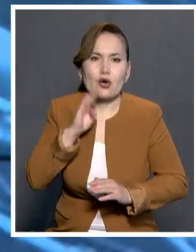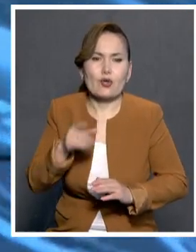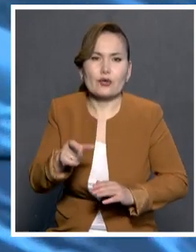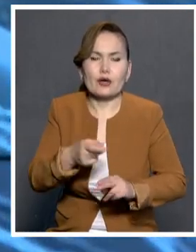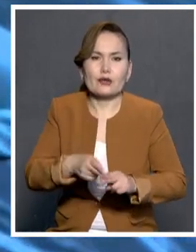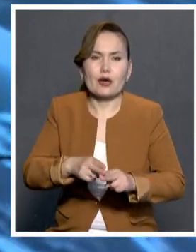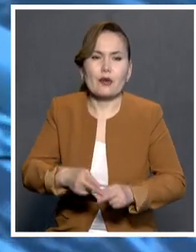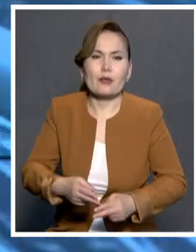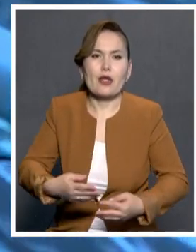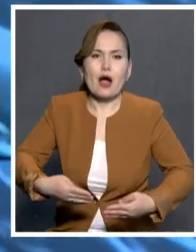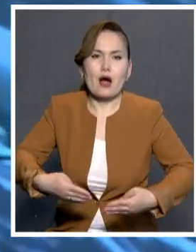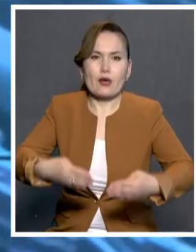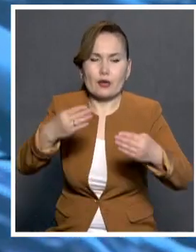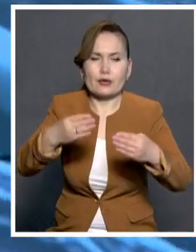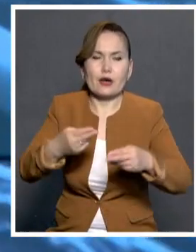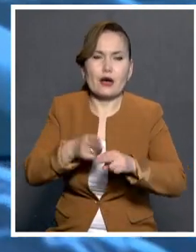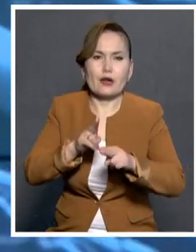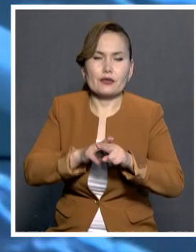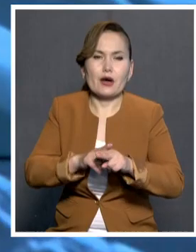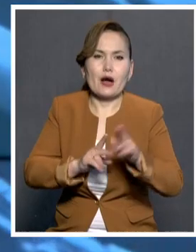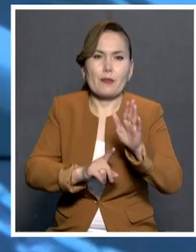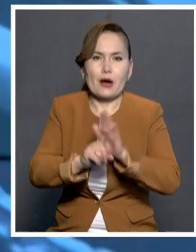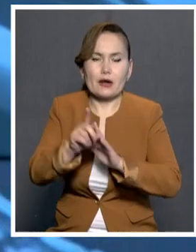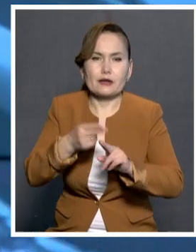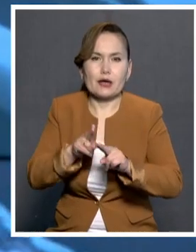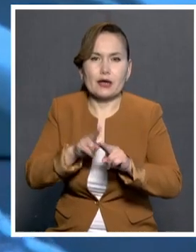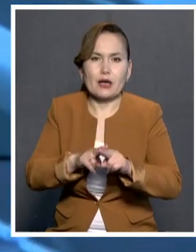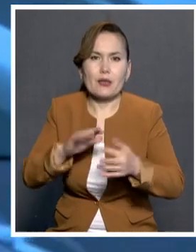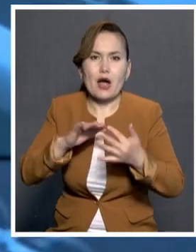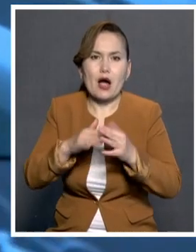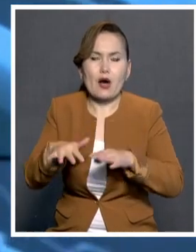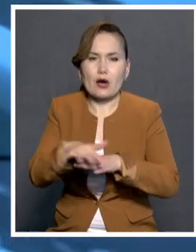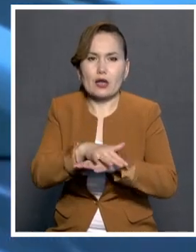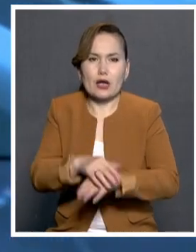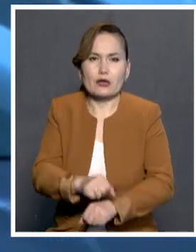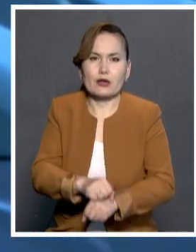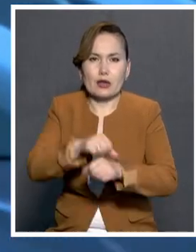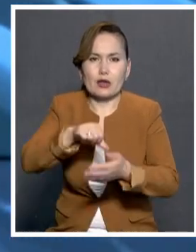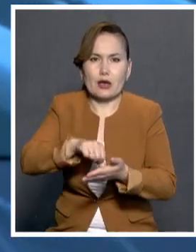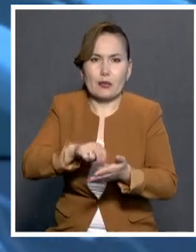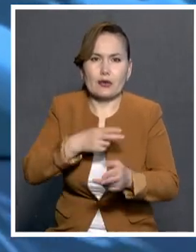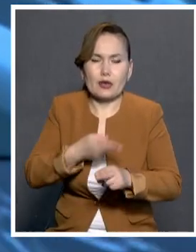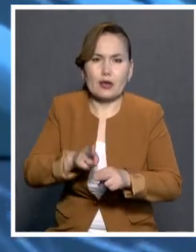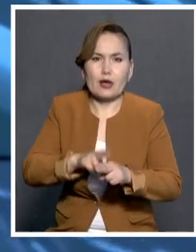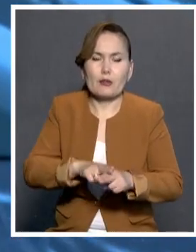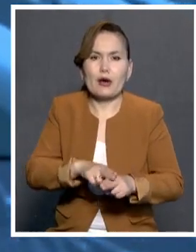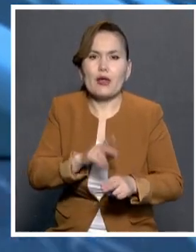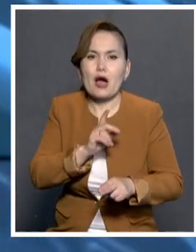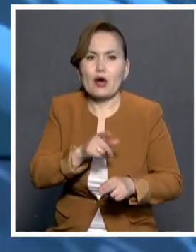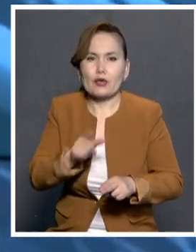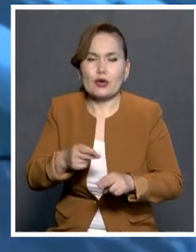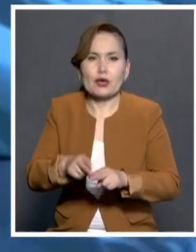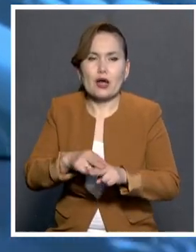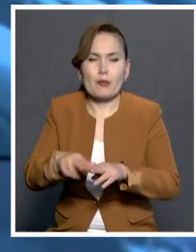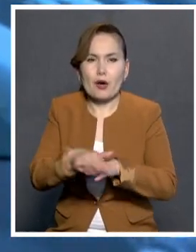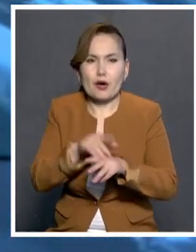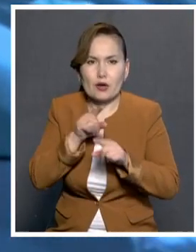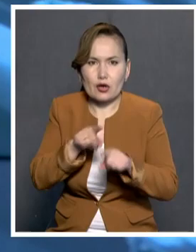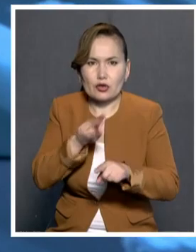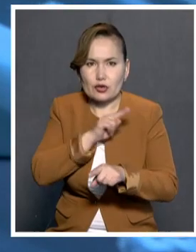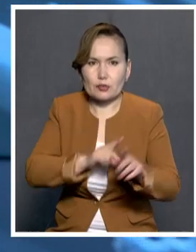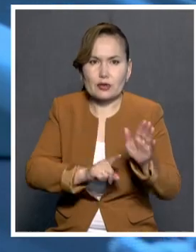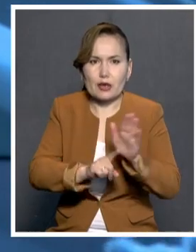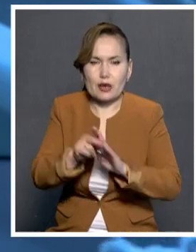бағаналар тұрғызылса бастағанда тіршілігі өзенге байланған ауыл халқы наразылық танытқан. Бұдан кейін тұрғындар арасында түсіндіру жұмыстары